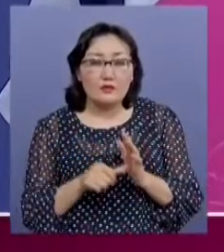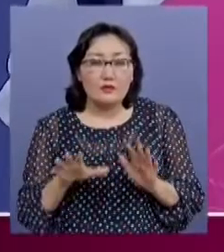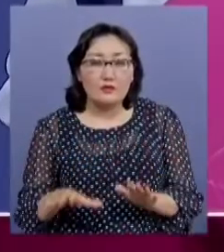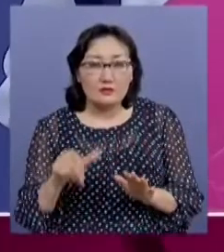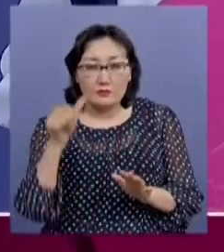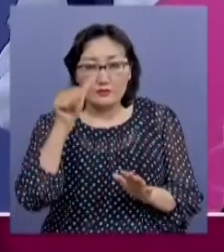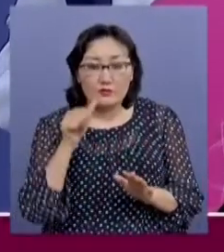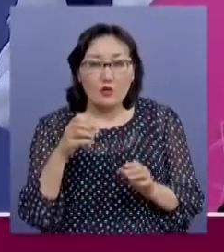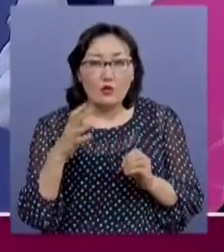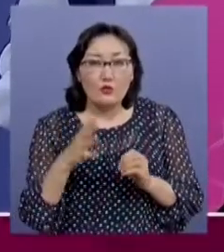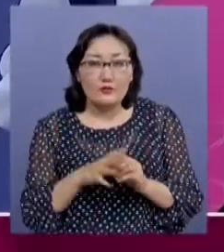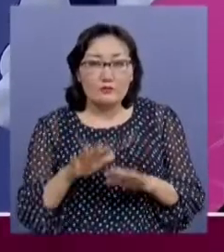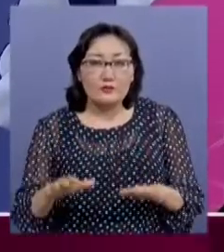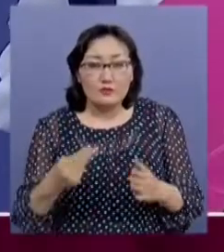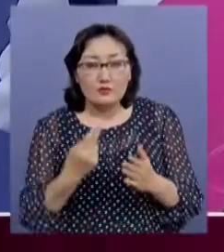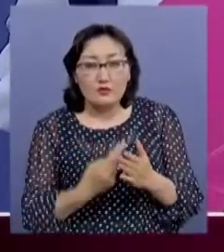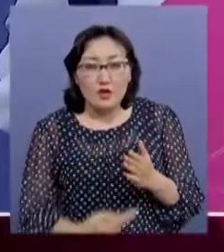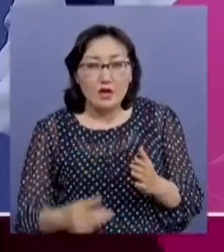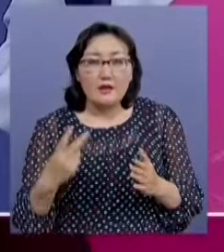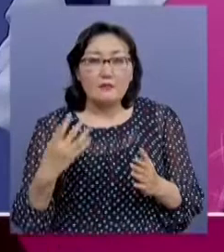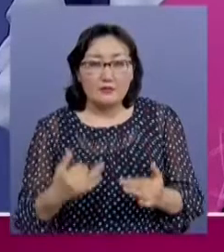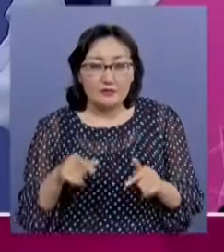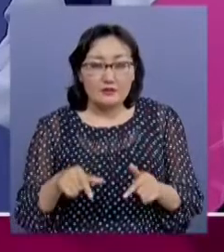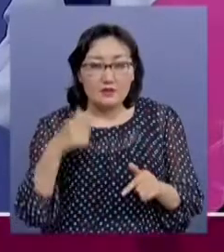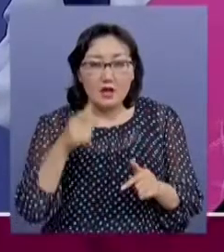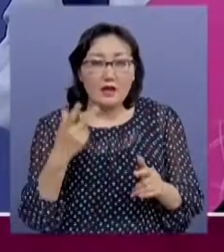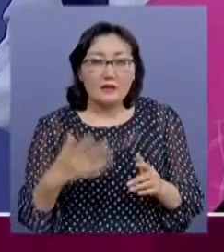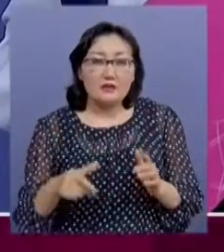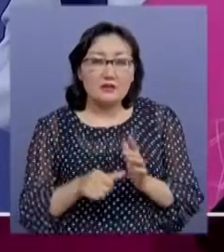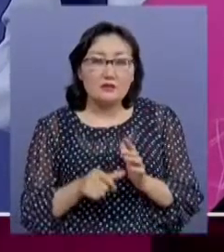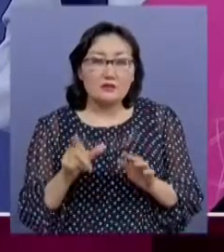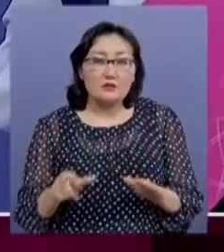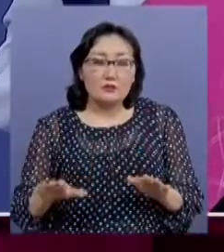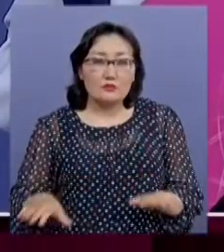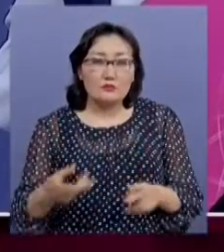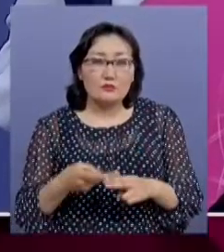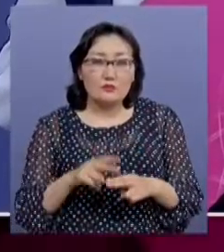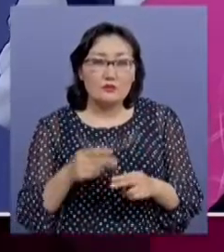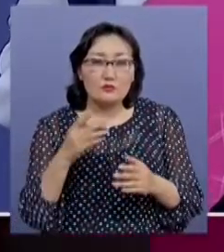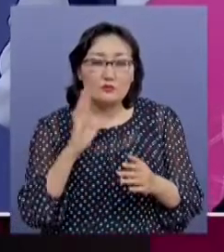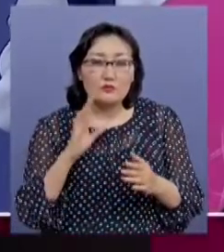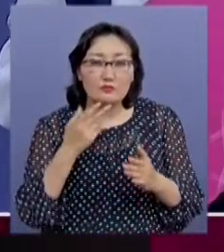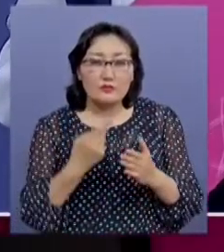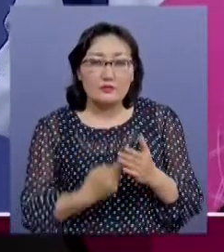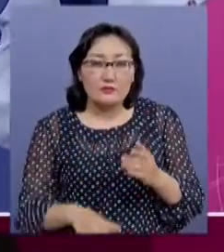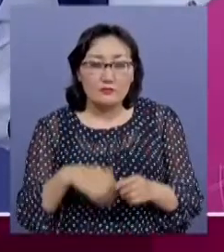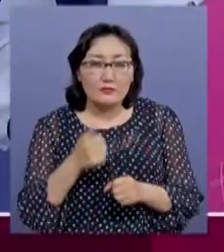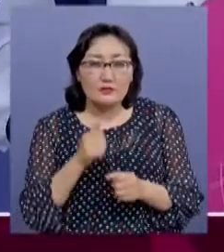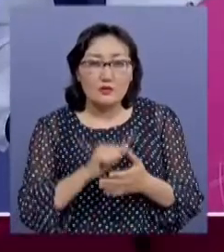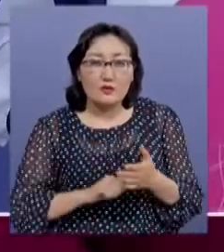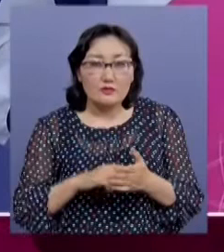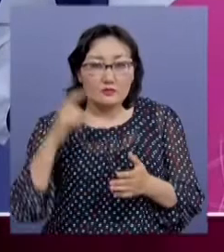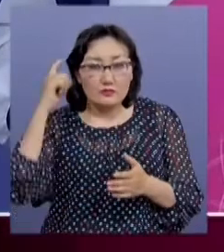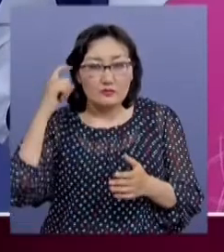суға кетіп өлсе, биылғы көрсеткіш 46-ға жетті. Құтқарушылардың сөзінше, адамдардың суға батуының басты себебі мас күйде